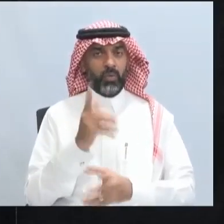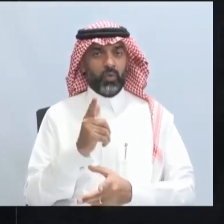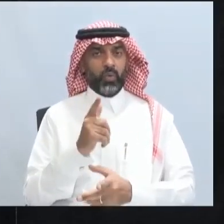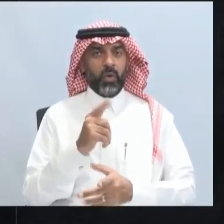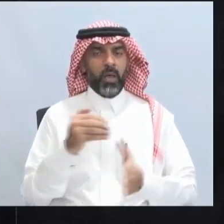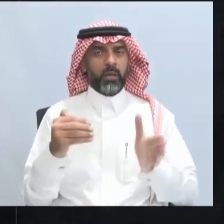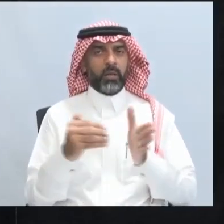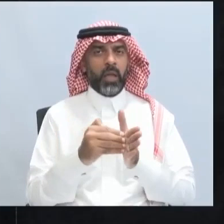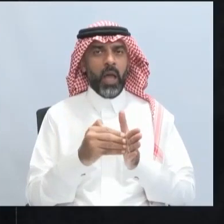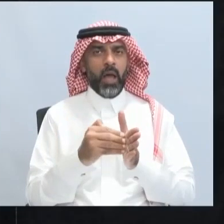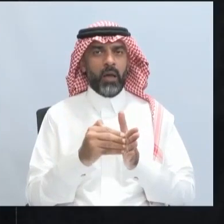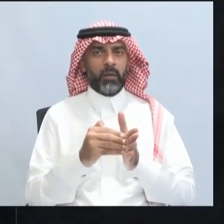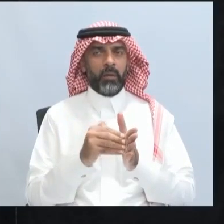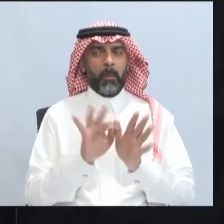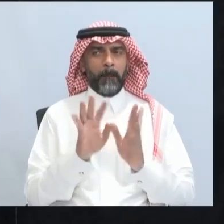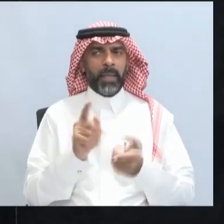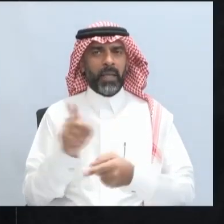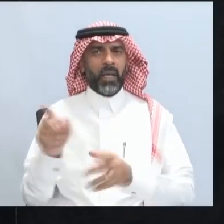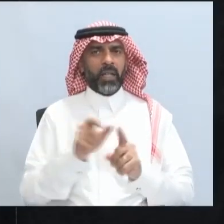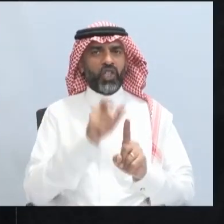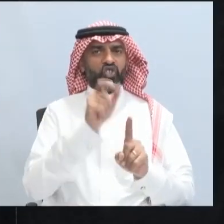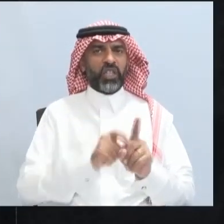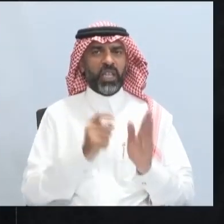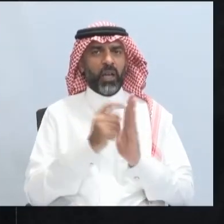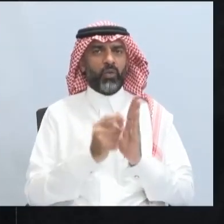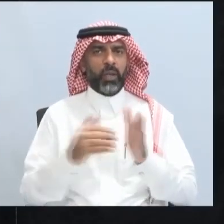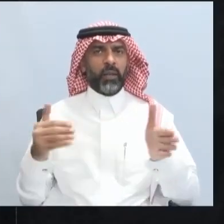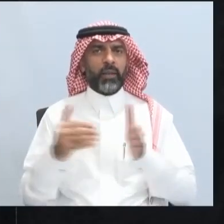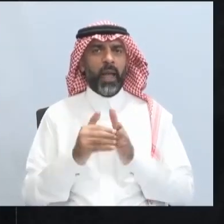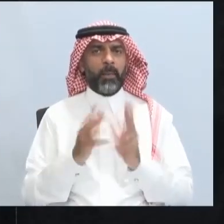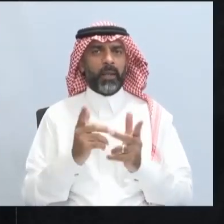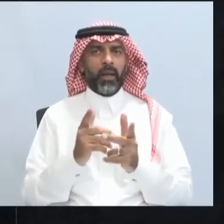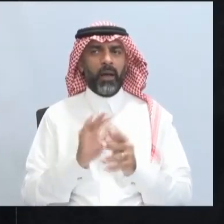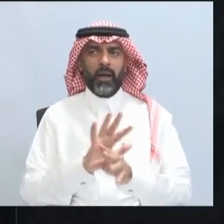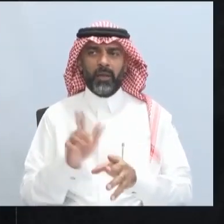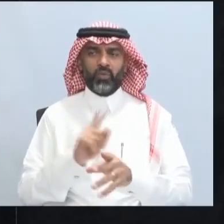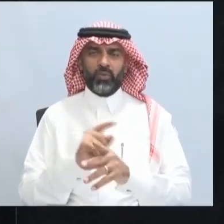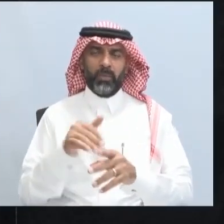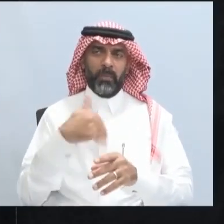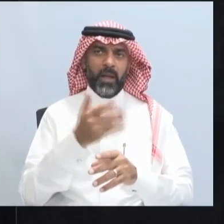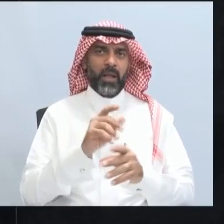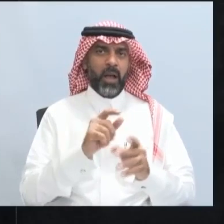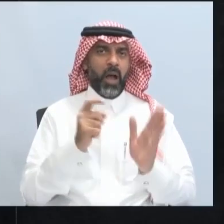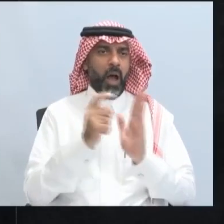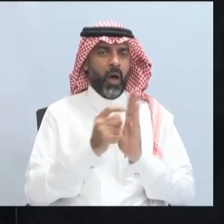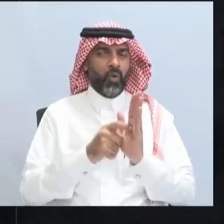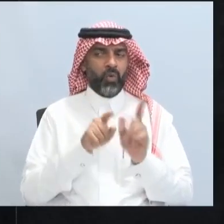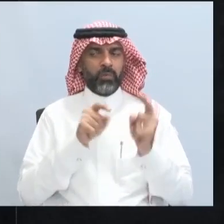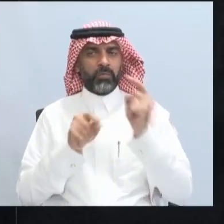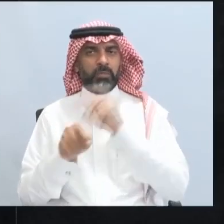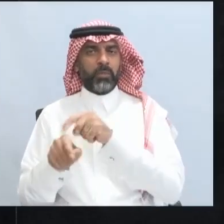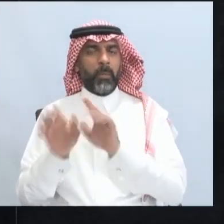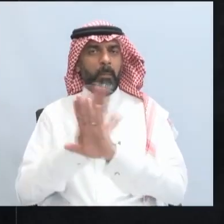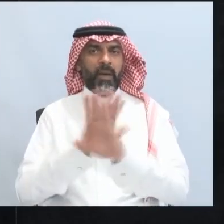القانونيه متى تنتهي هذه الشخصيه القانونيه بمعنى انه لا يطالب بمال وليس عليه التزامات